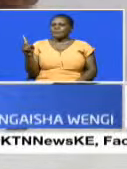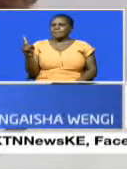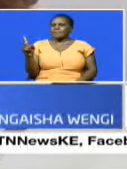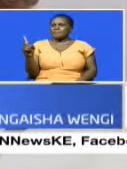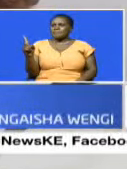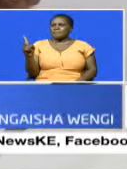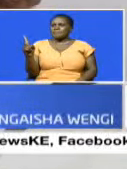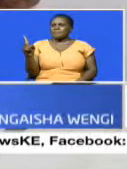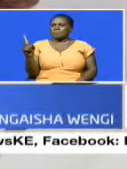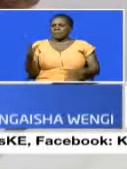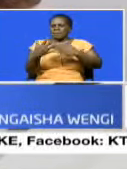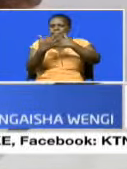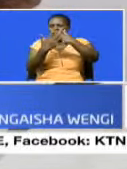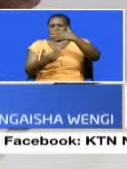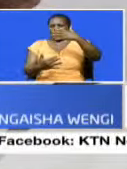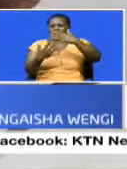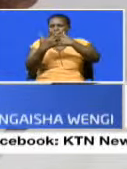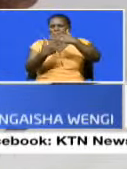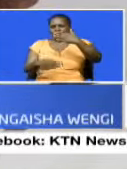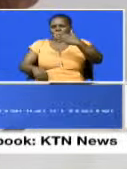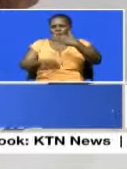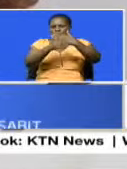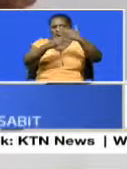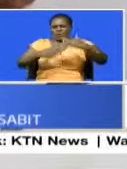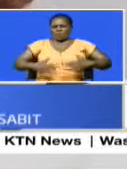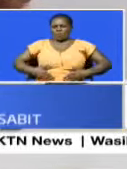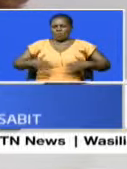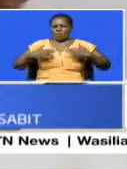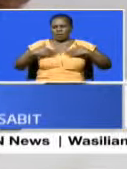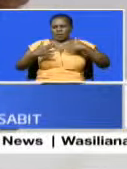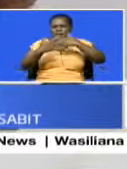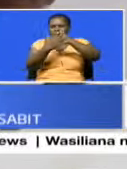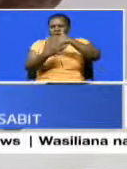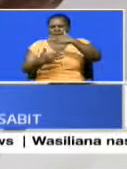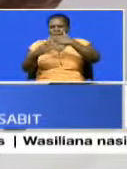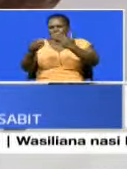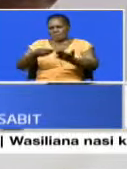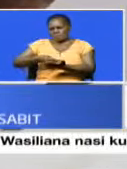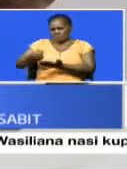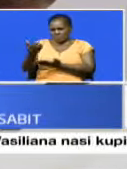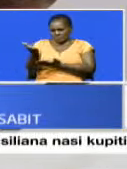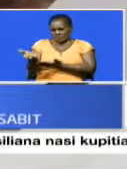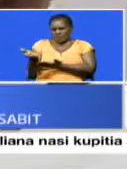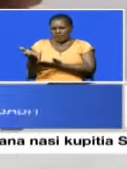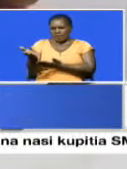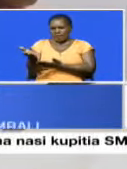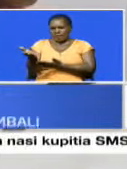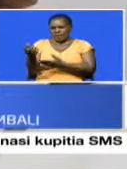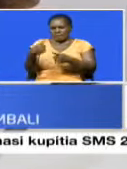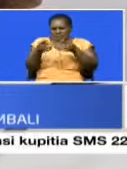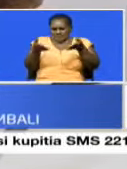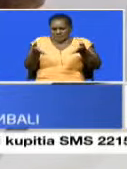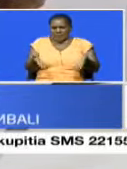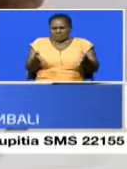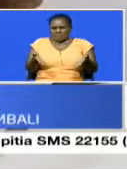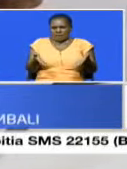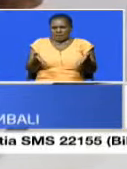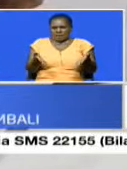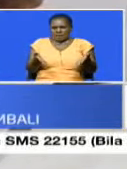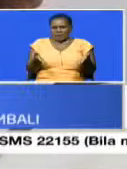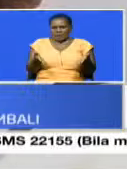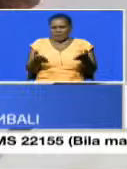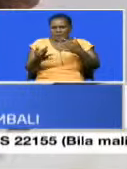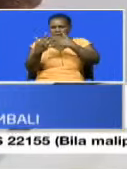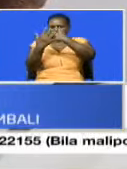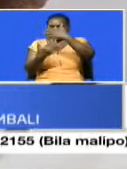iko damu ya kuongeza katika mili. Hiyo damu tunanunua wakati huko. Lakini hapa Marsabit,